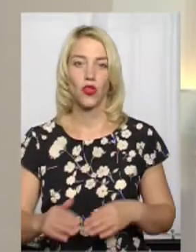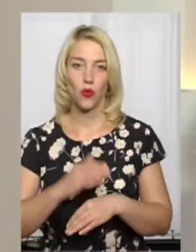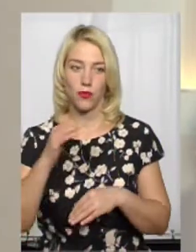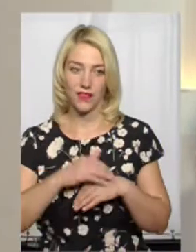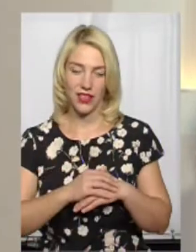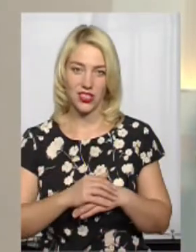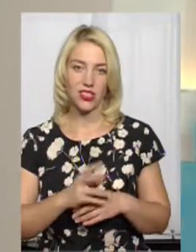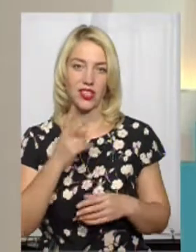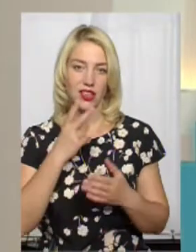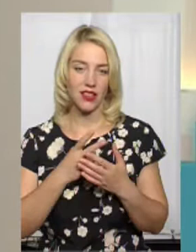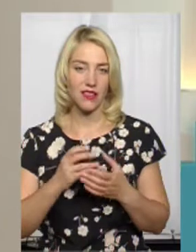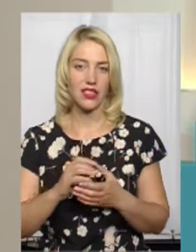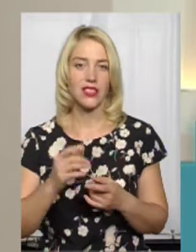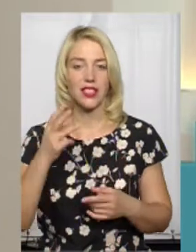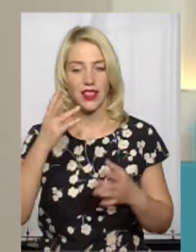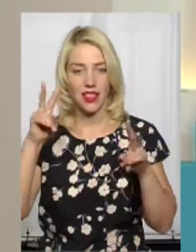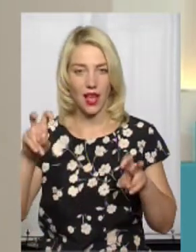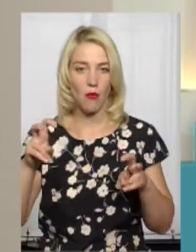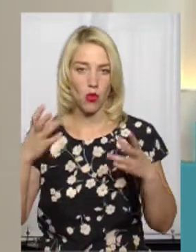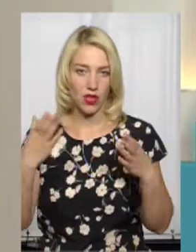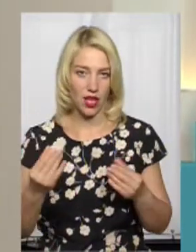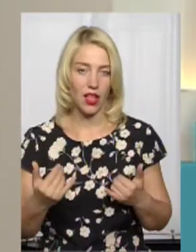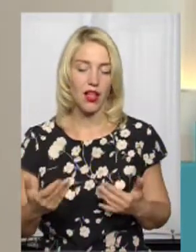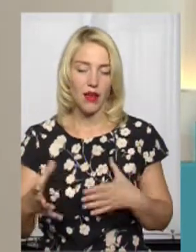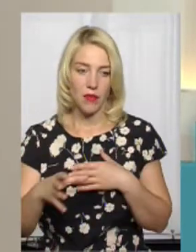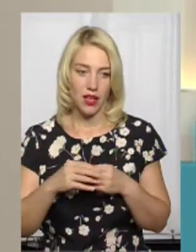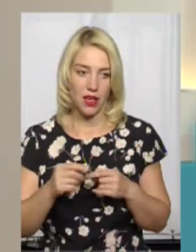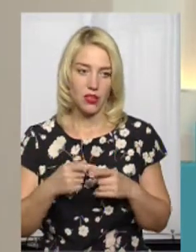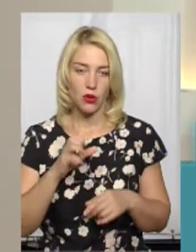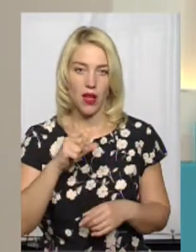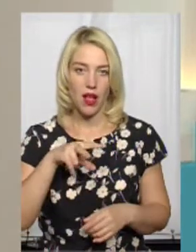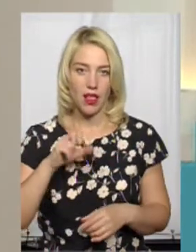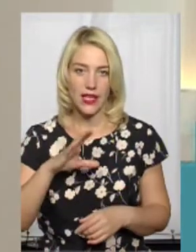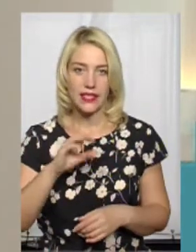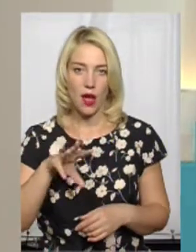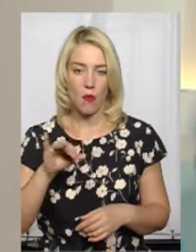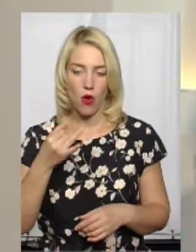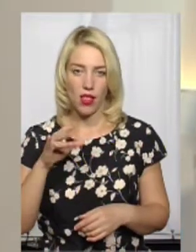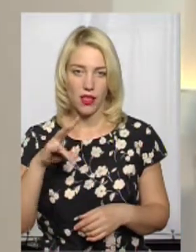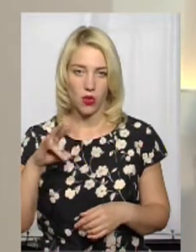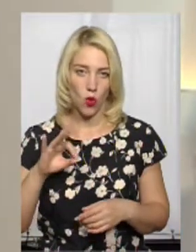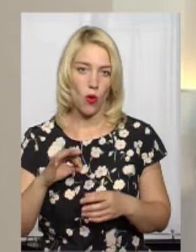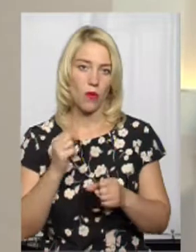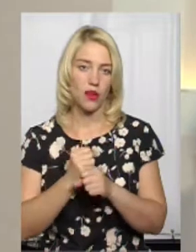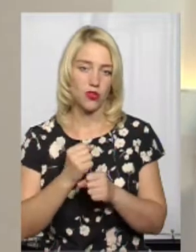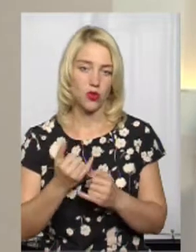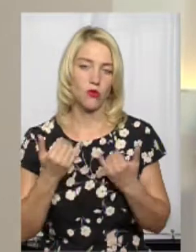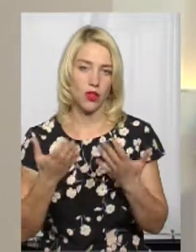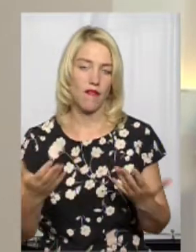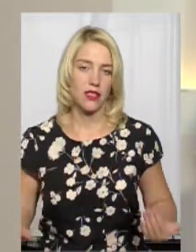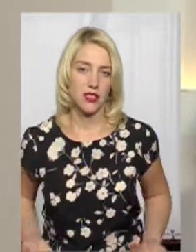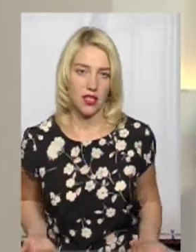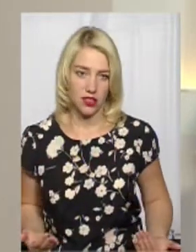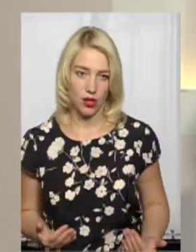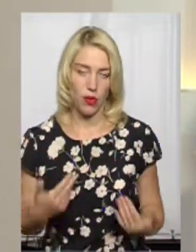Добрий вечір. В ефірі Суспільного «Тема дня». Ми з Оксаною Фіновською, перекладачкою на жестову мову, працюємо для вас